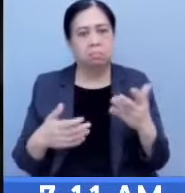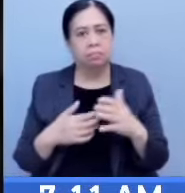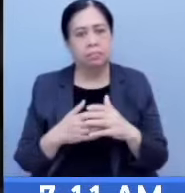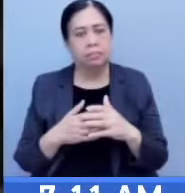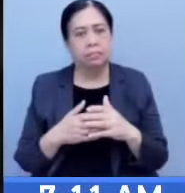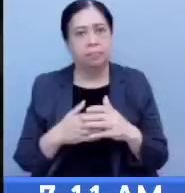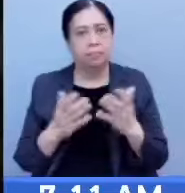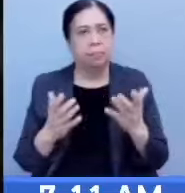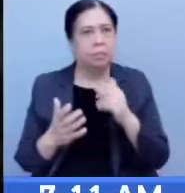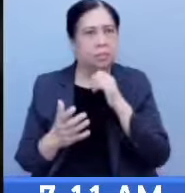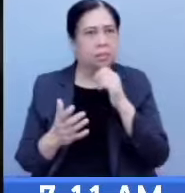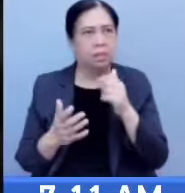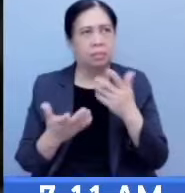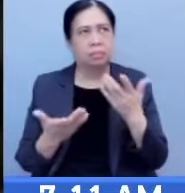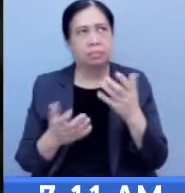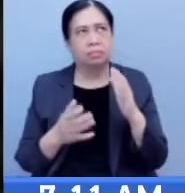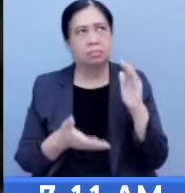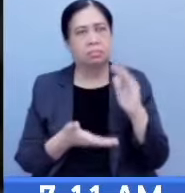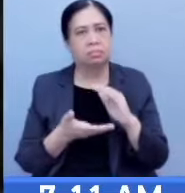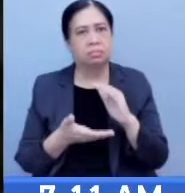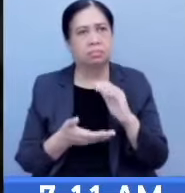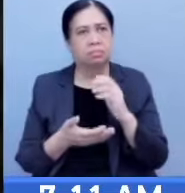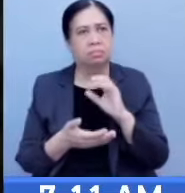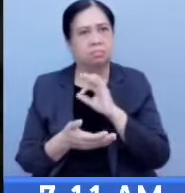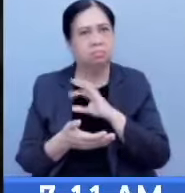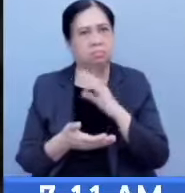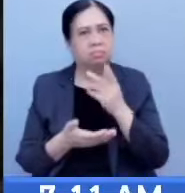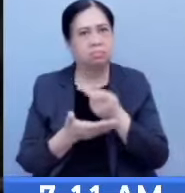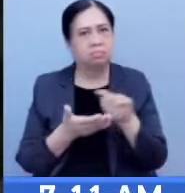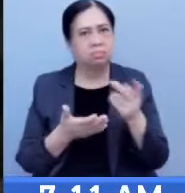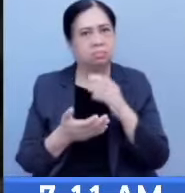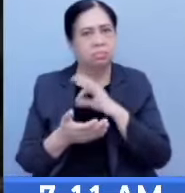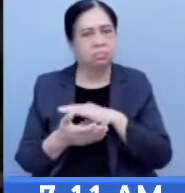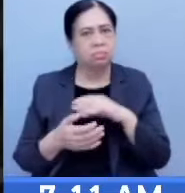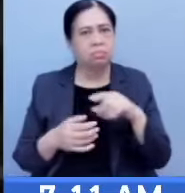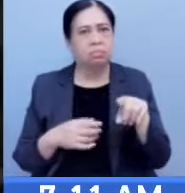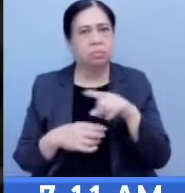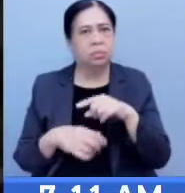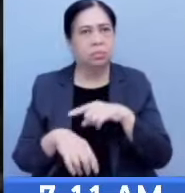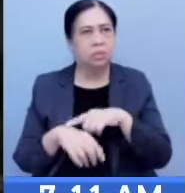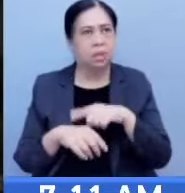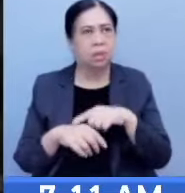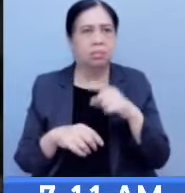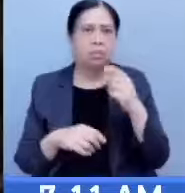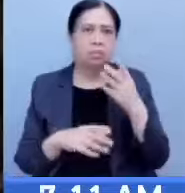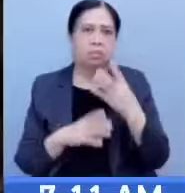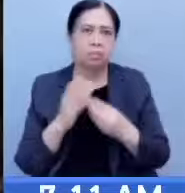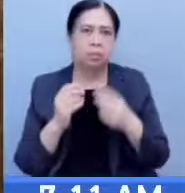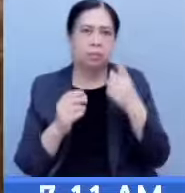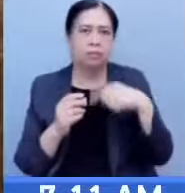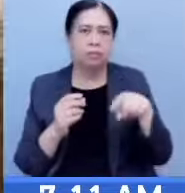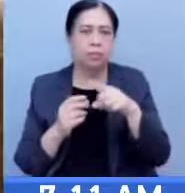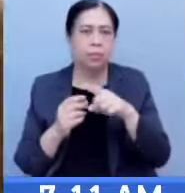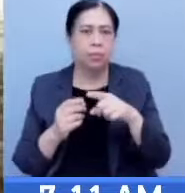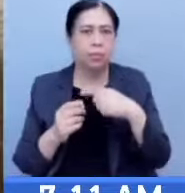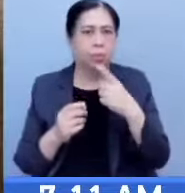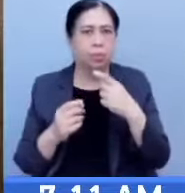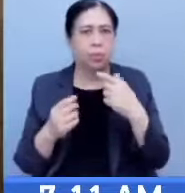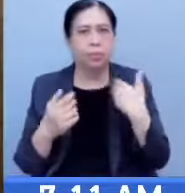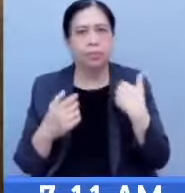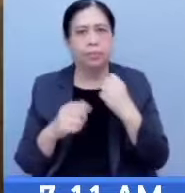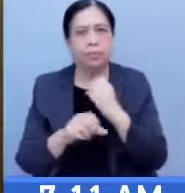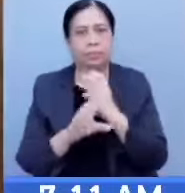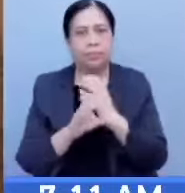kawalan siguro yung oras na mawawala yon para sa mga may motorista.